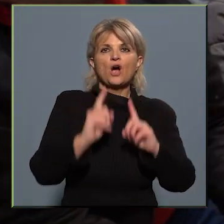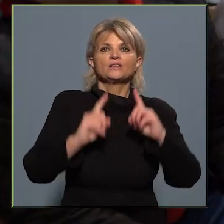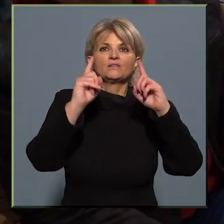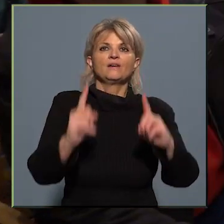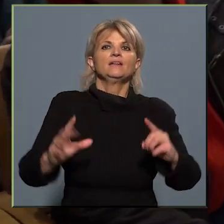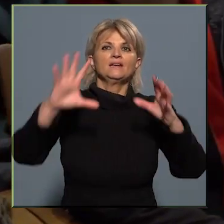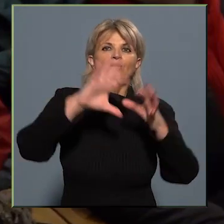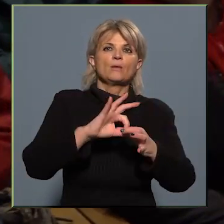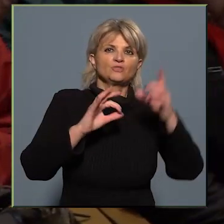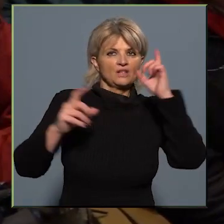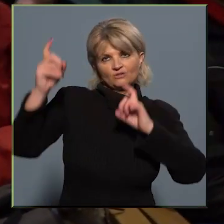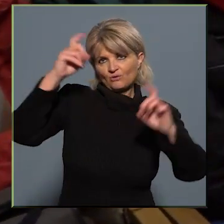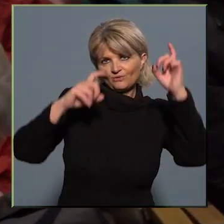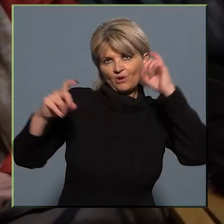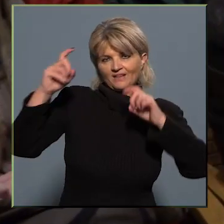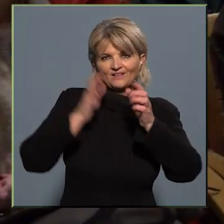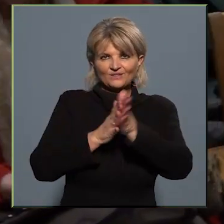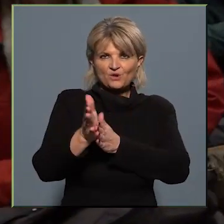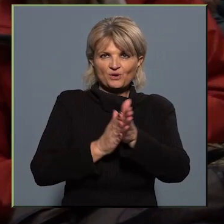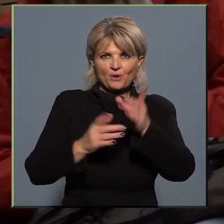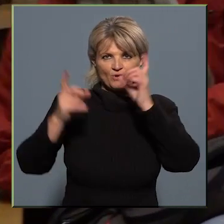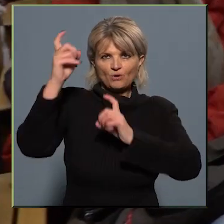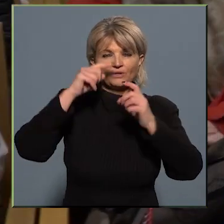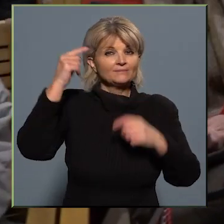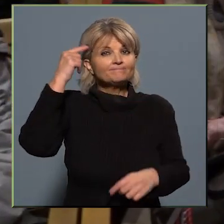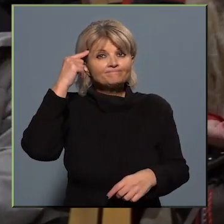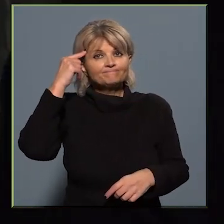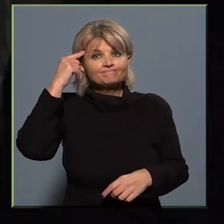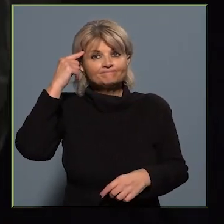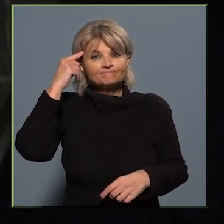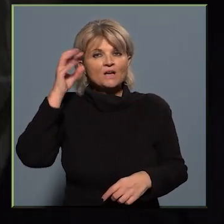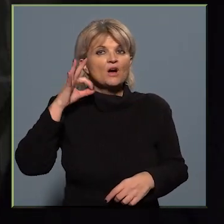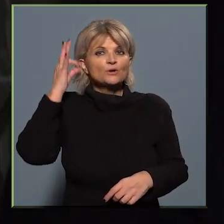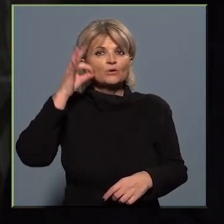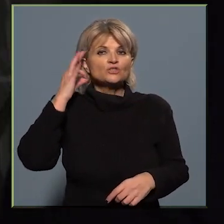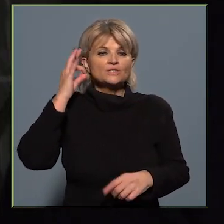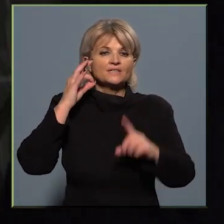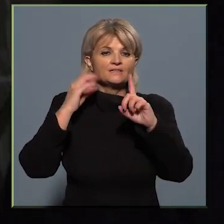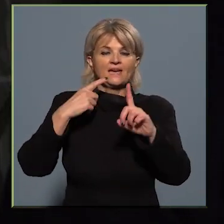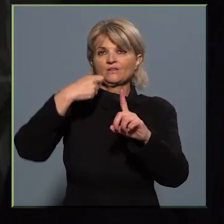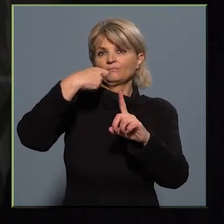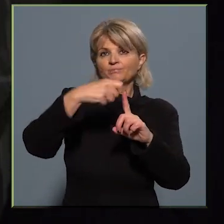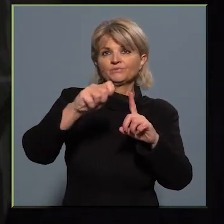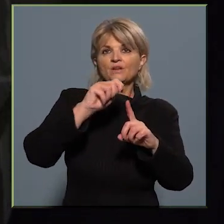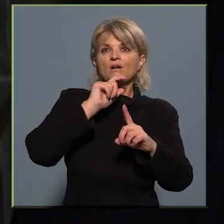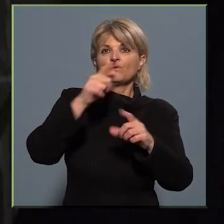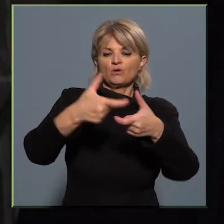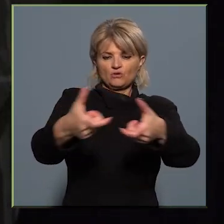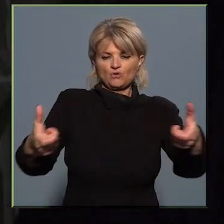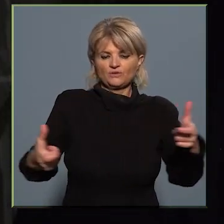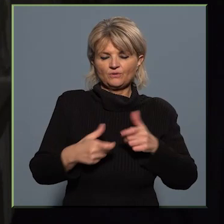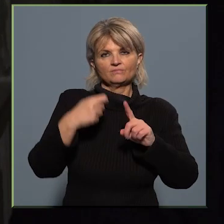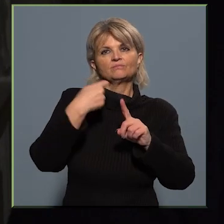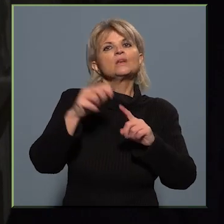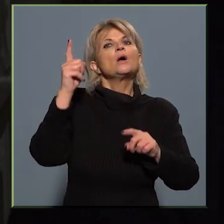kapcsolódó gondolatait. Az öröm gondolata jutott eszembe, hiszen a rózsaszín gyertyát fogjuk meggyújtani most a koszorún, ami az